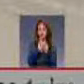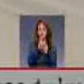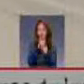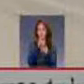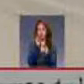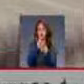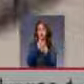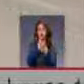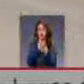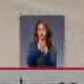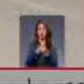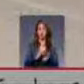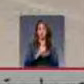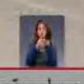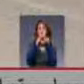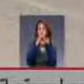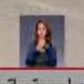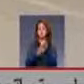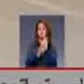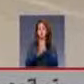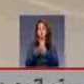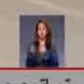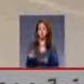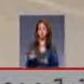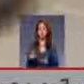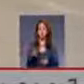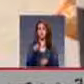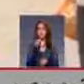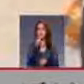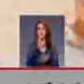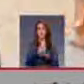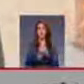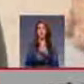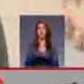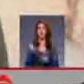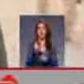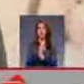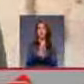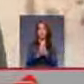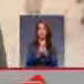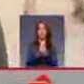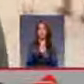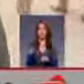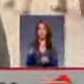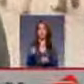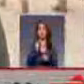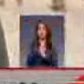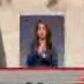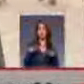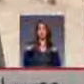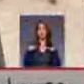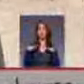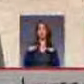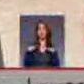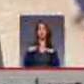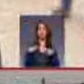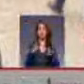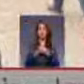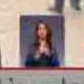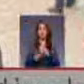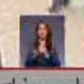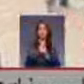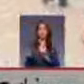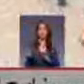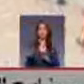فيه، كله السنة عيشة تعالي اتفرج عليها، كل الناس قاعدة مش لاقية تاكل ايه. والله بنشتكي من قلة الشغل، من قلة الشغل